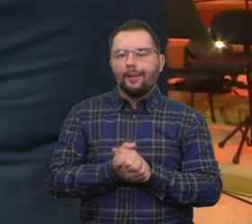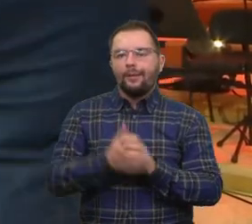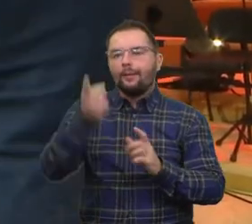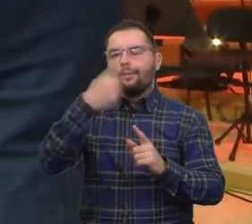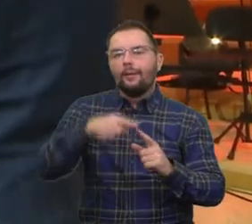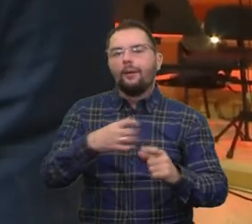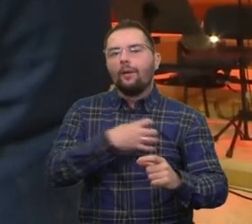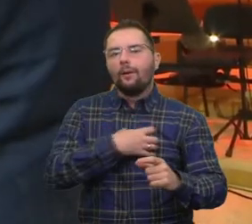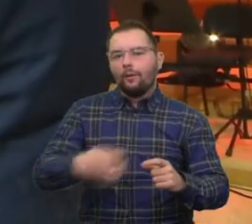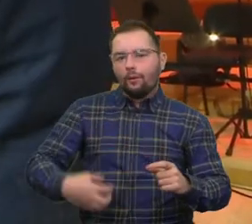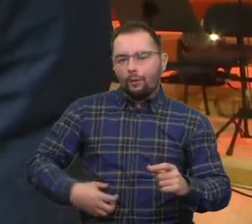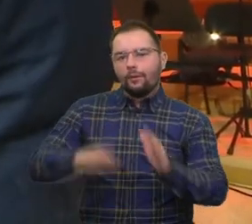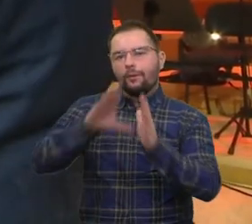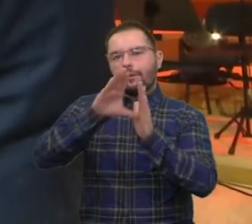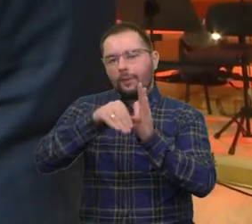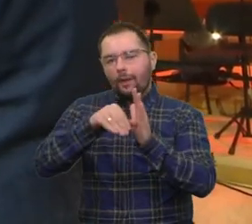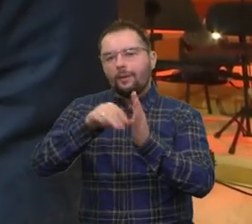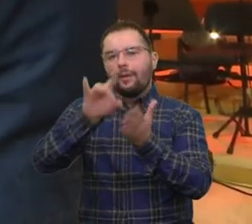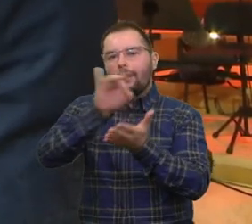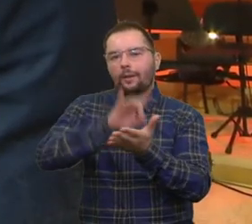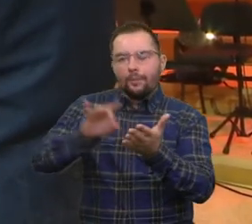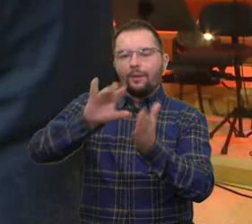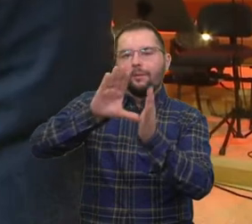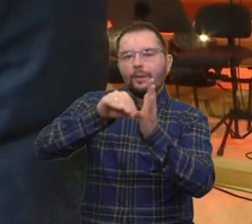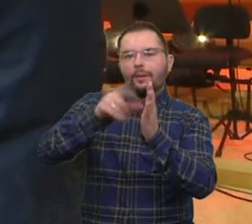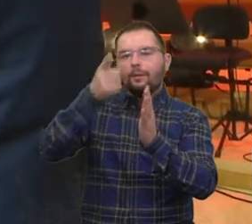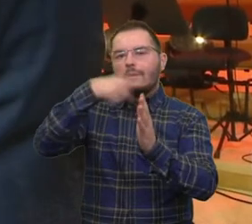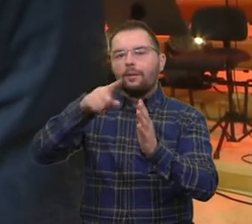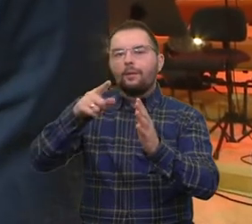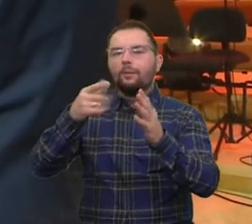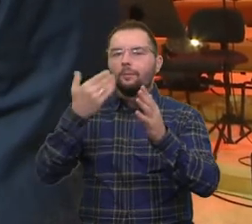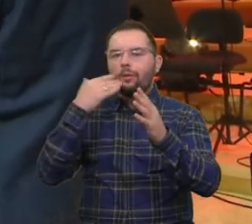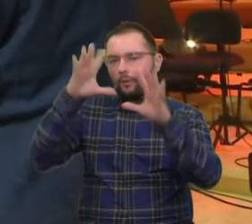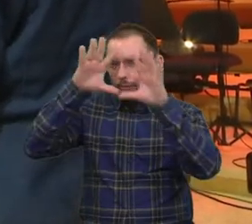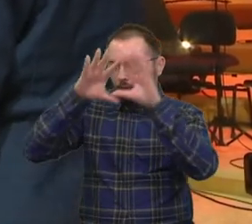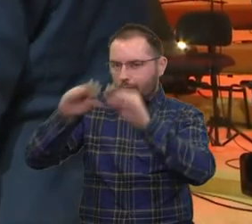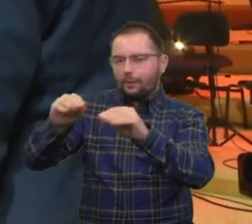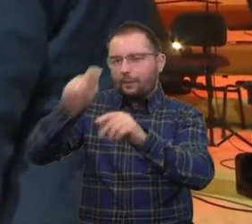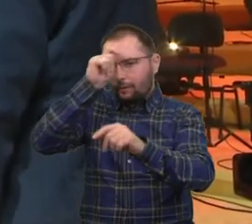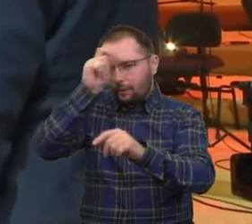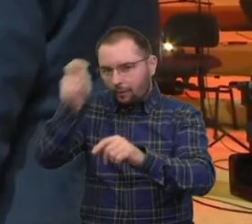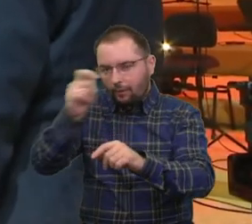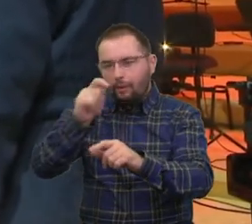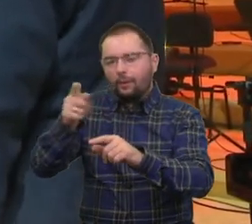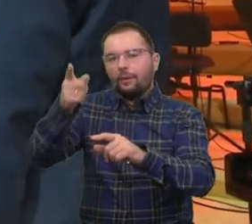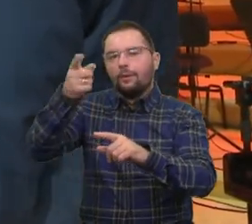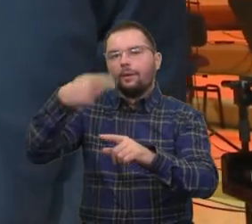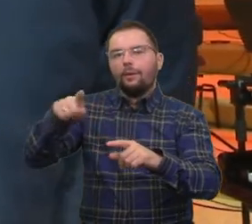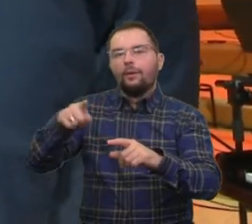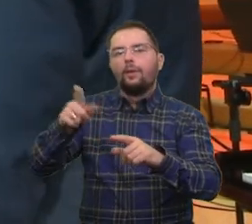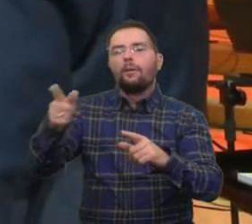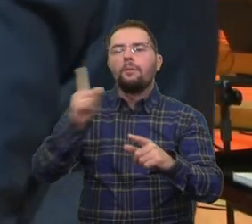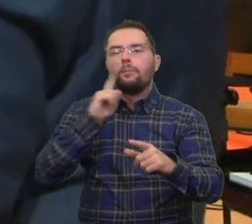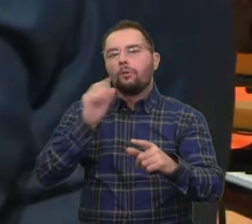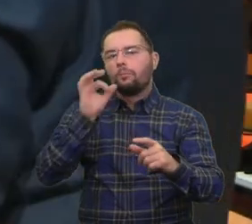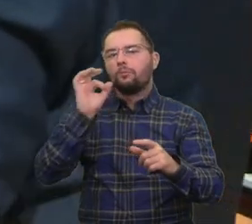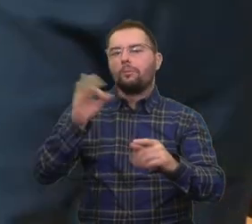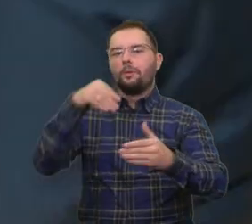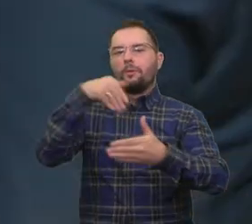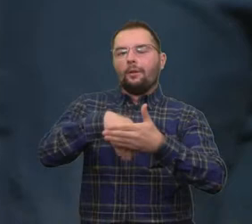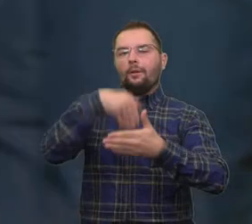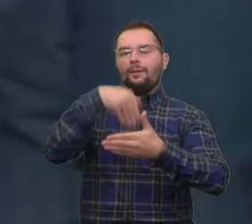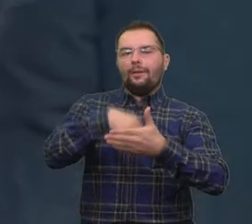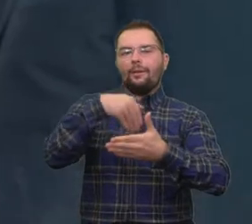Gospodarze waszych miast, gmin, miasteczek, to ludzie dobrze wam znani, ale wszyscy musimy uznać, że ci dżentelmeni to, jeśli w samorządzie